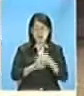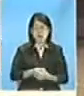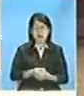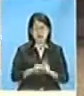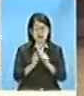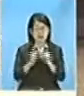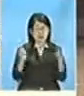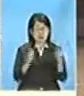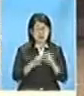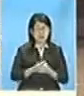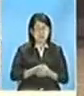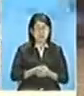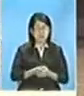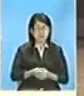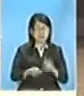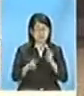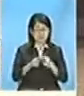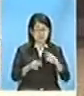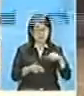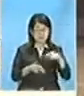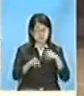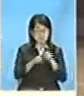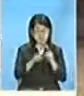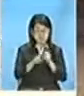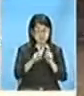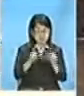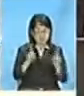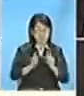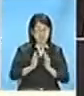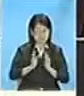านปิยพันธ์นิมันเหมินกราบขอบพระคุณค่ะสวัสดีค่ะ